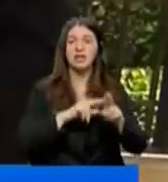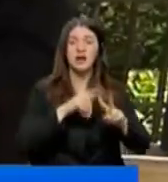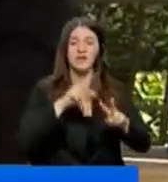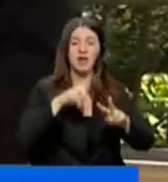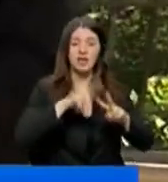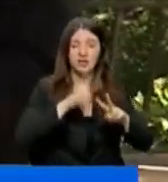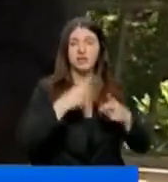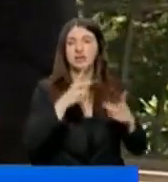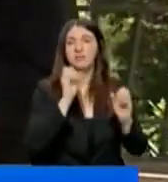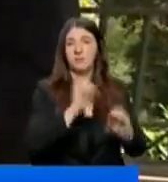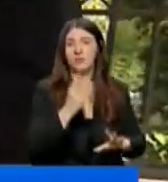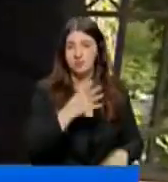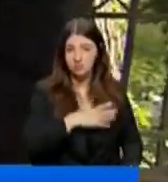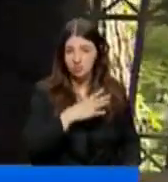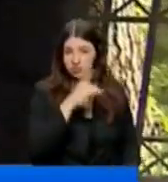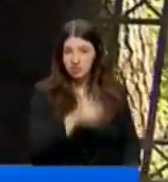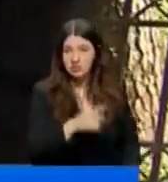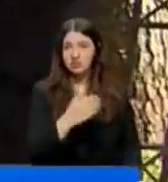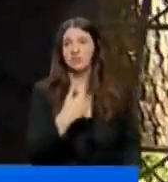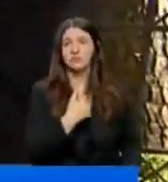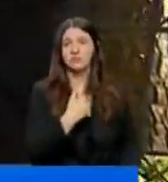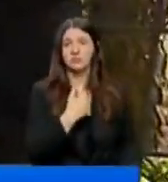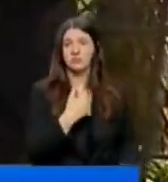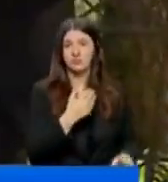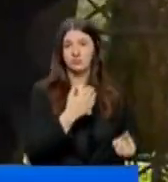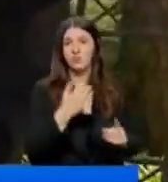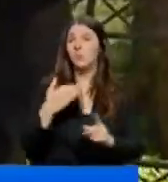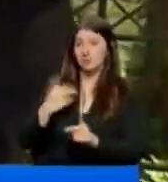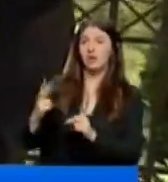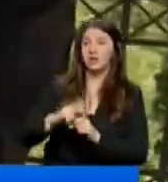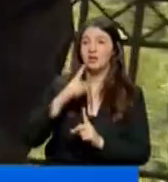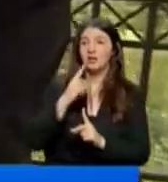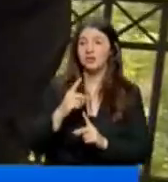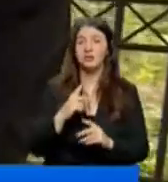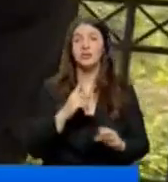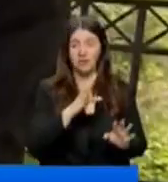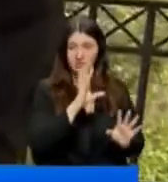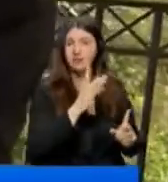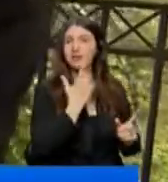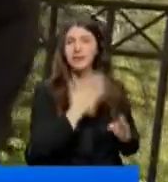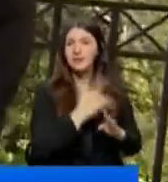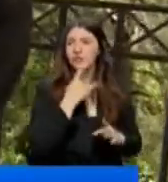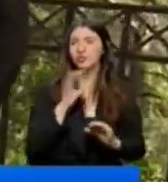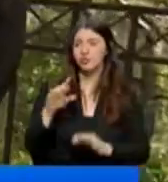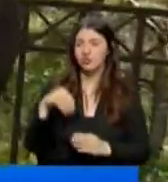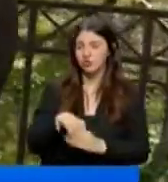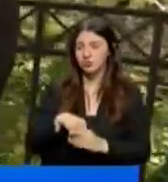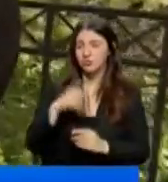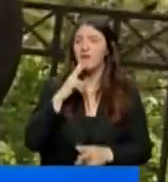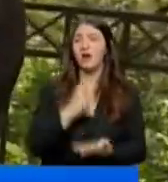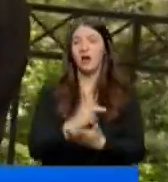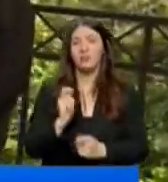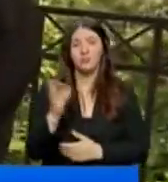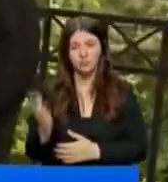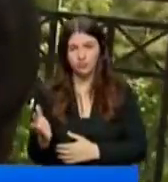serbest kalmasını istiyorsanız... Evet, bize katılın. Dediniz. Neden dediniz? Ne şimdi o? Şunun için. Karar